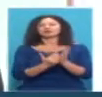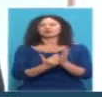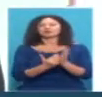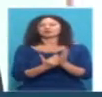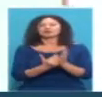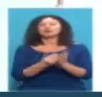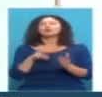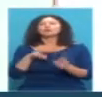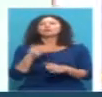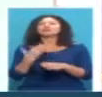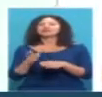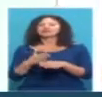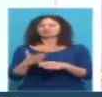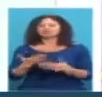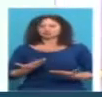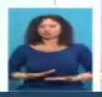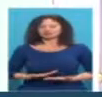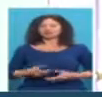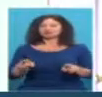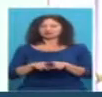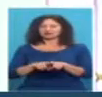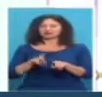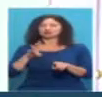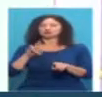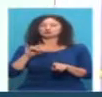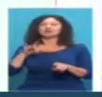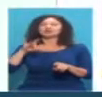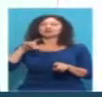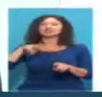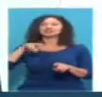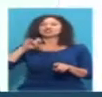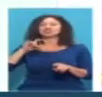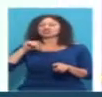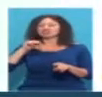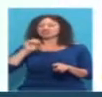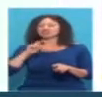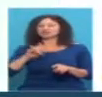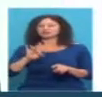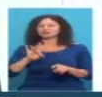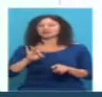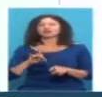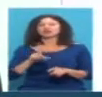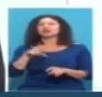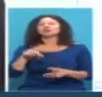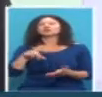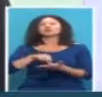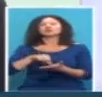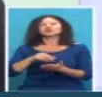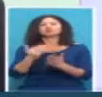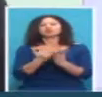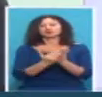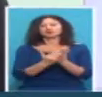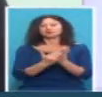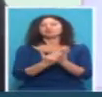по кредитному жилью. Это также программа «Нурлы жер». Единственное, насколько вот, я думаю, те люди, которые давно участвуют в этой программе, знают, что в ней